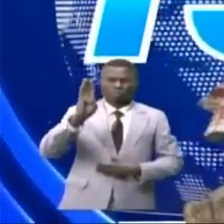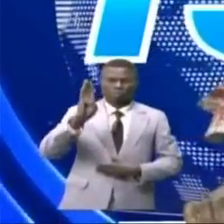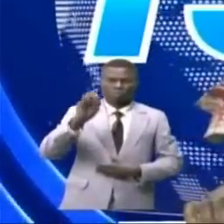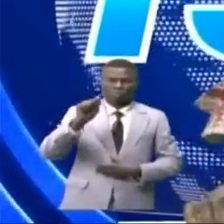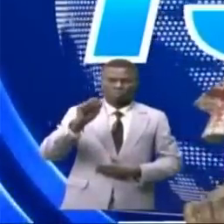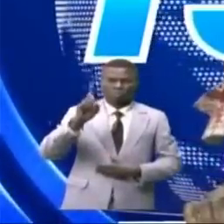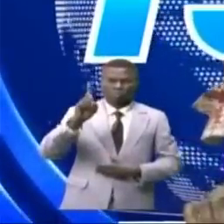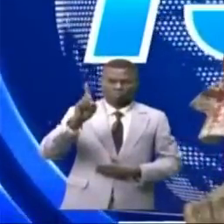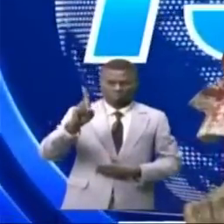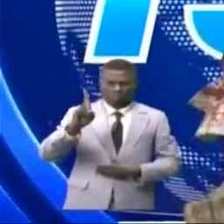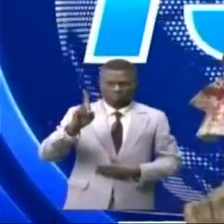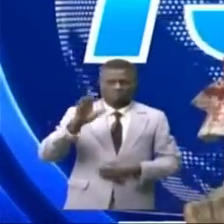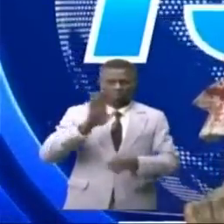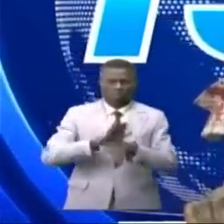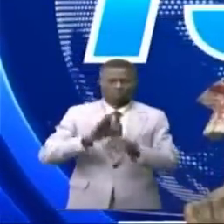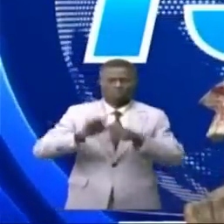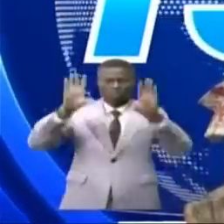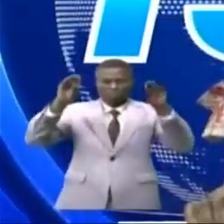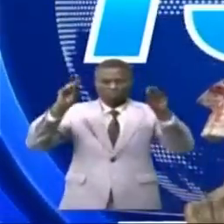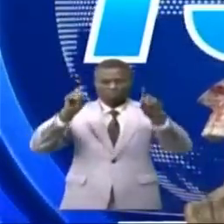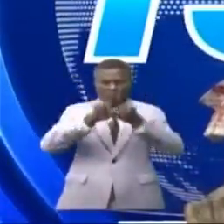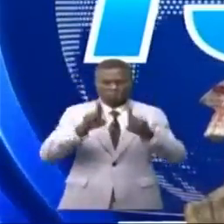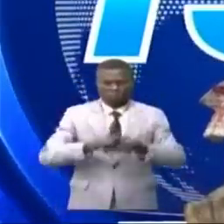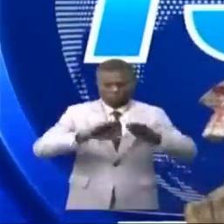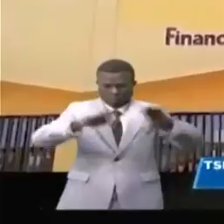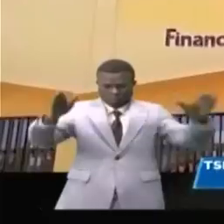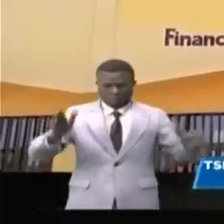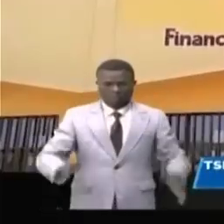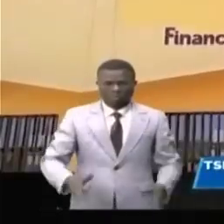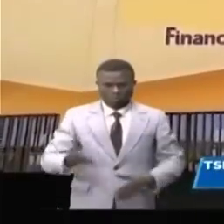sera composée de plusieurs magasins et étalages.